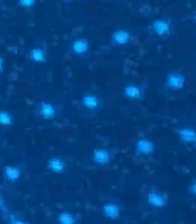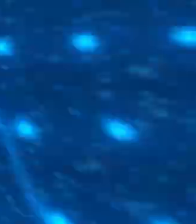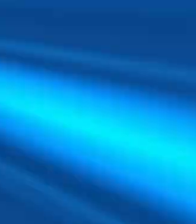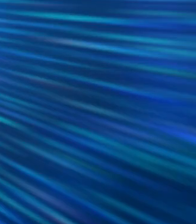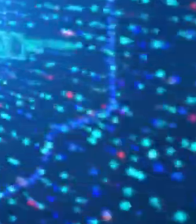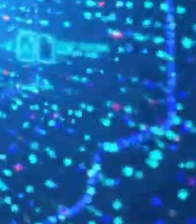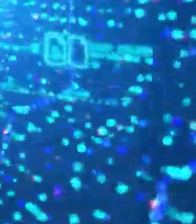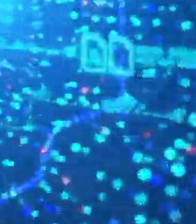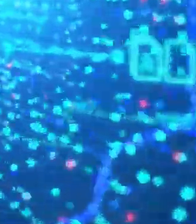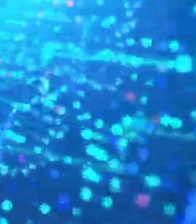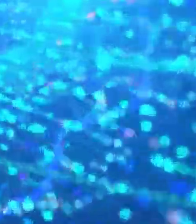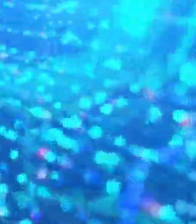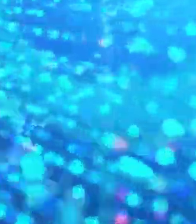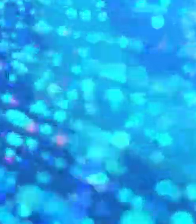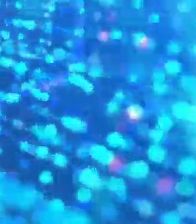МУЗЫКАЛЬНАЯ ЗАСТАВКА